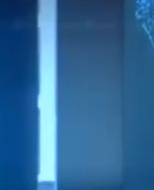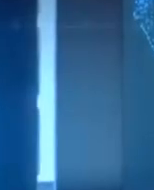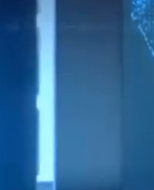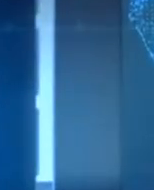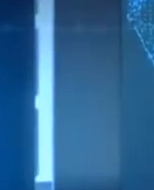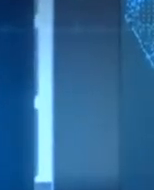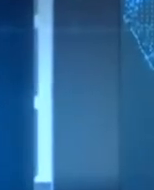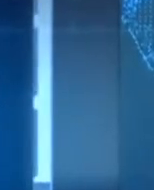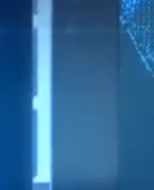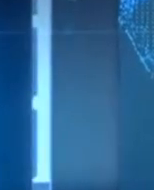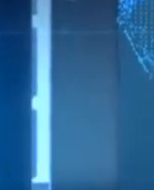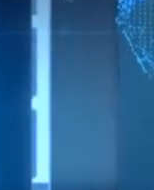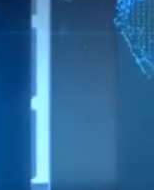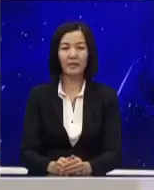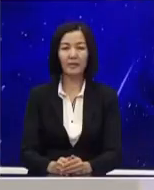көмегімен.